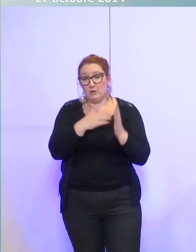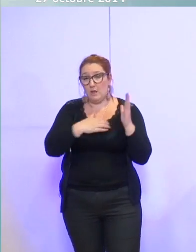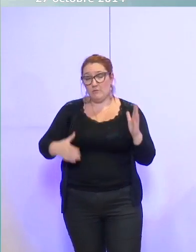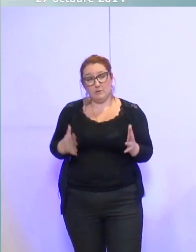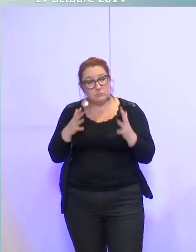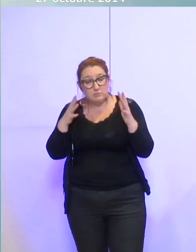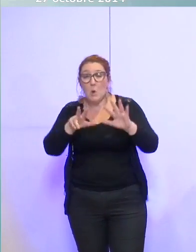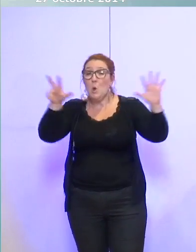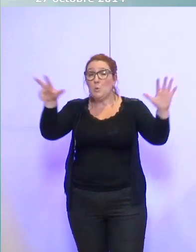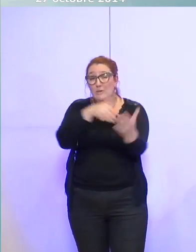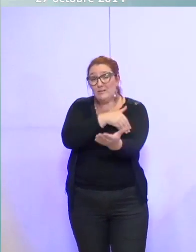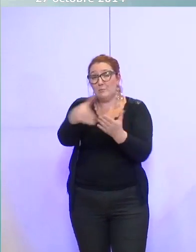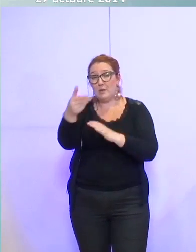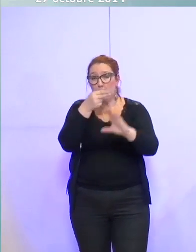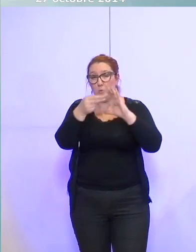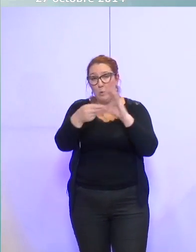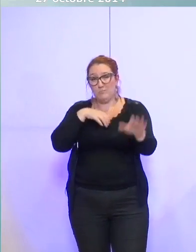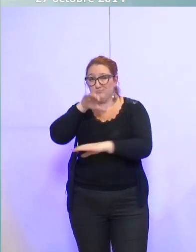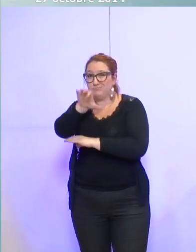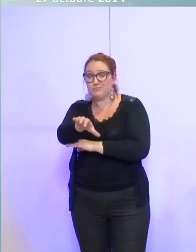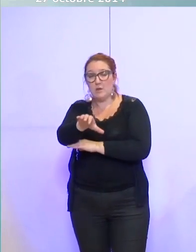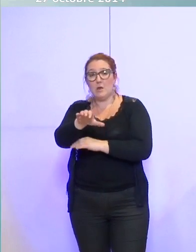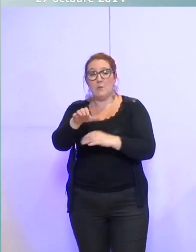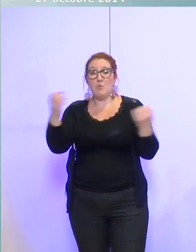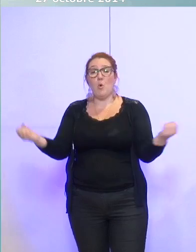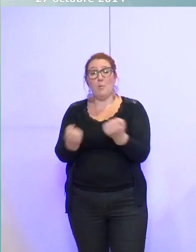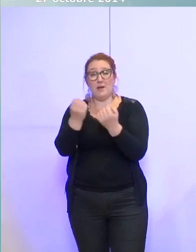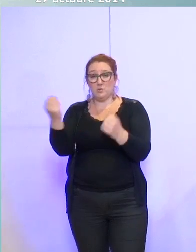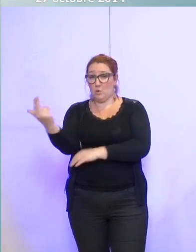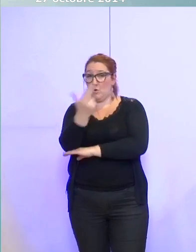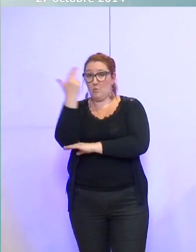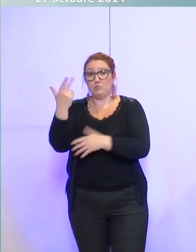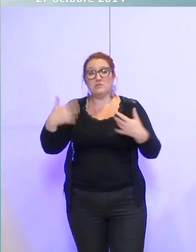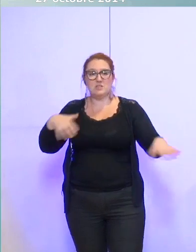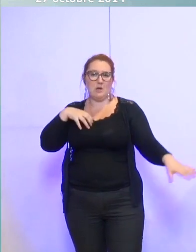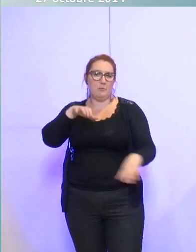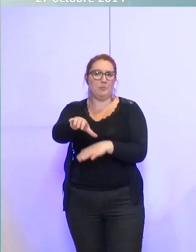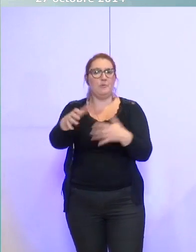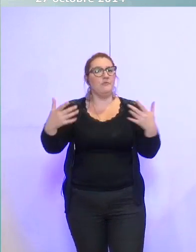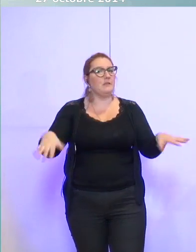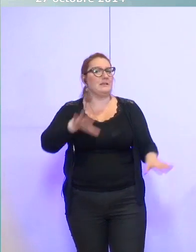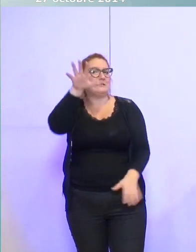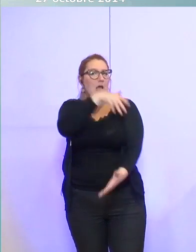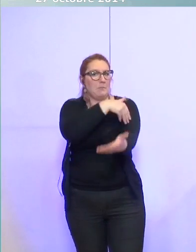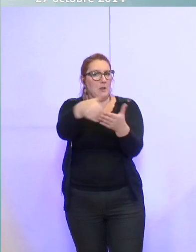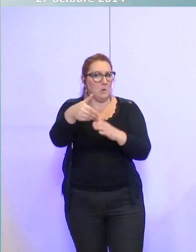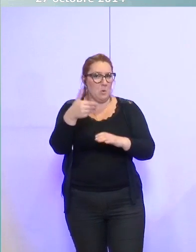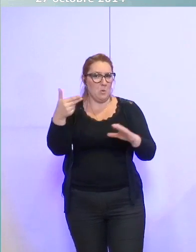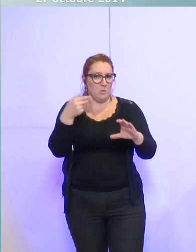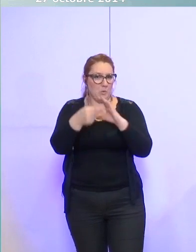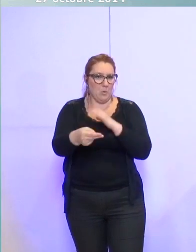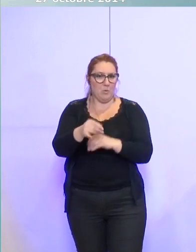d'euros à l'opération Campus au complet. Elle a déjà engagé 5 millions d'euros sur les trois premières opérations,